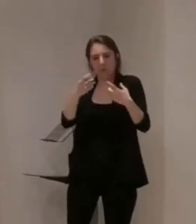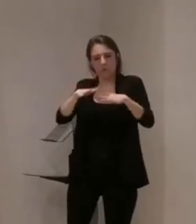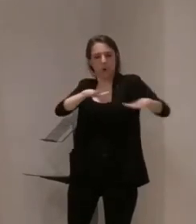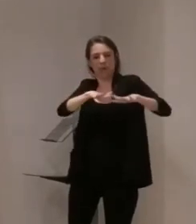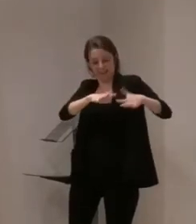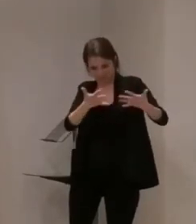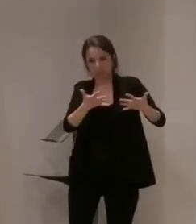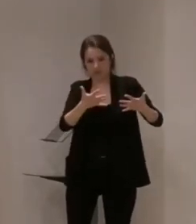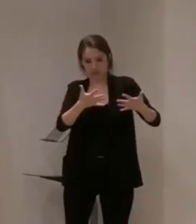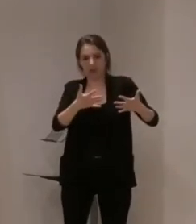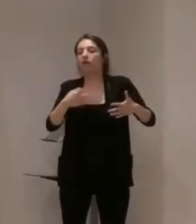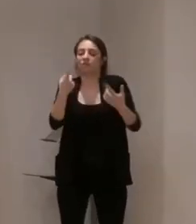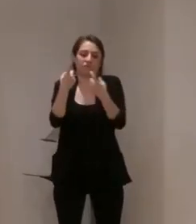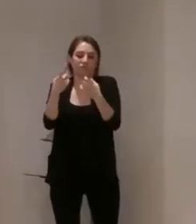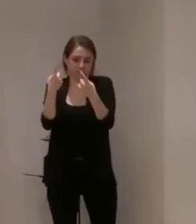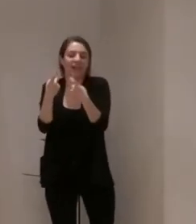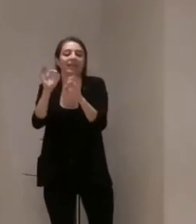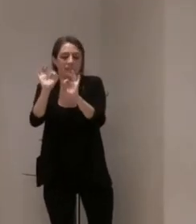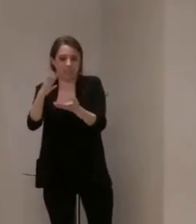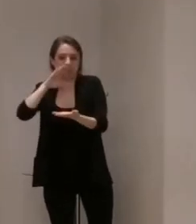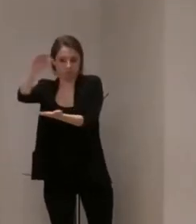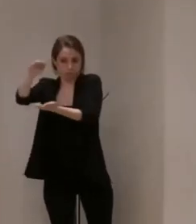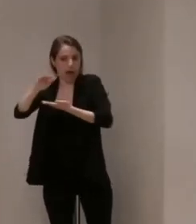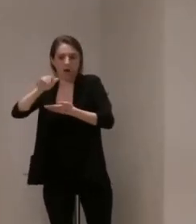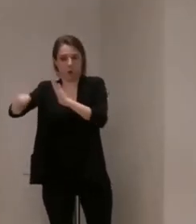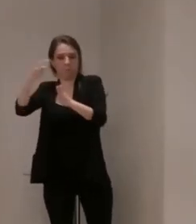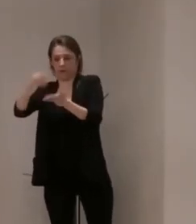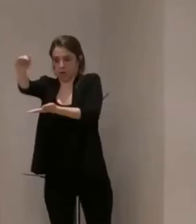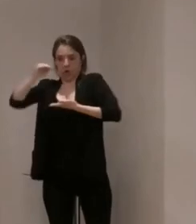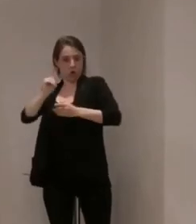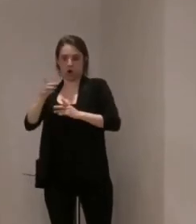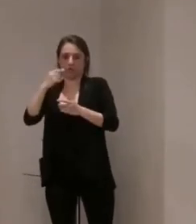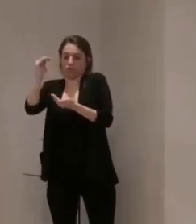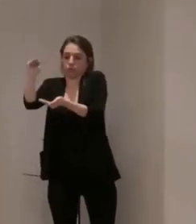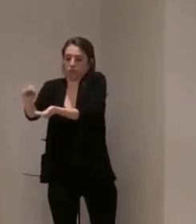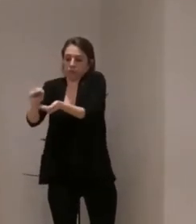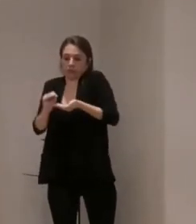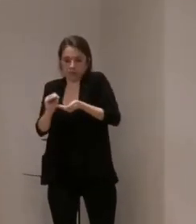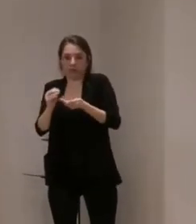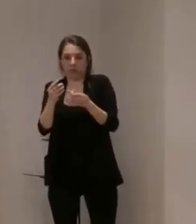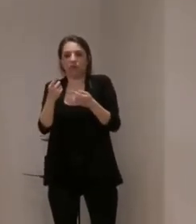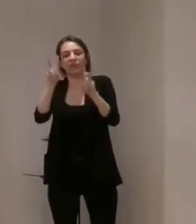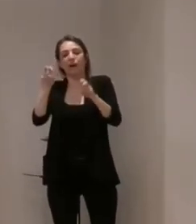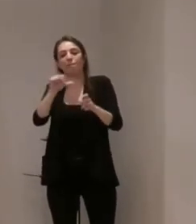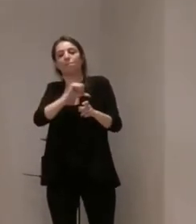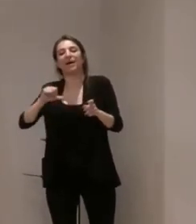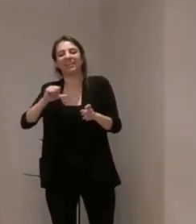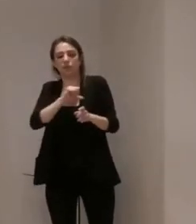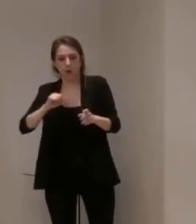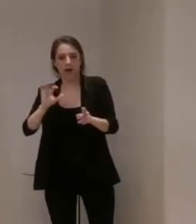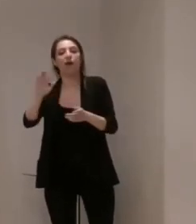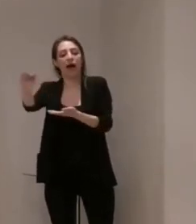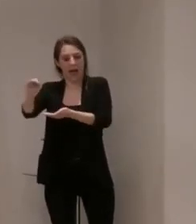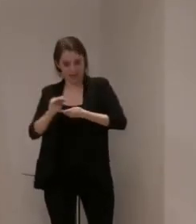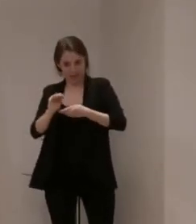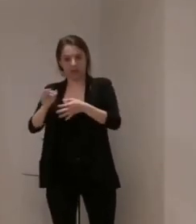ja s'aconseguirà tot el que falta, no? Perquè a més de fet pràcticament tots els particulars i tot això han arribat, tots els particulars han